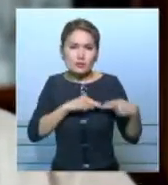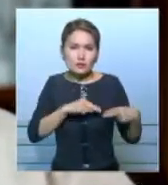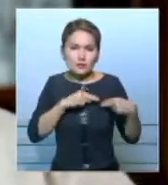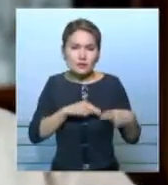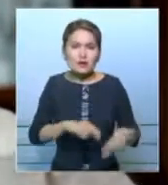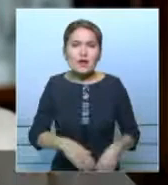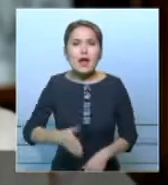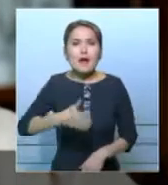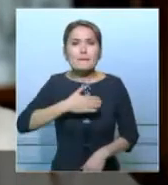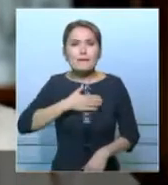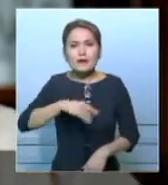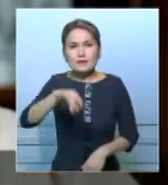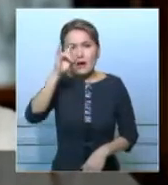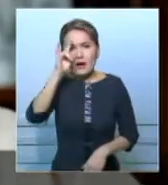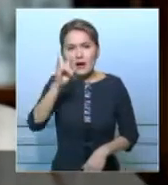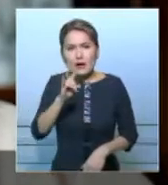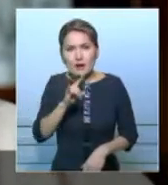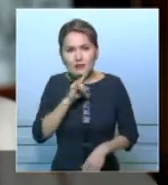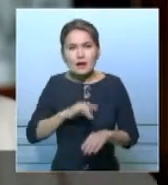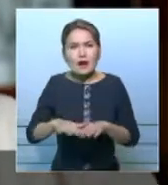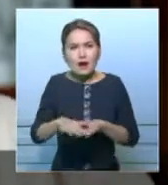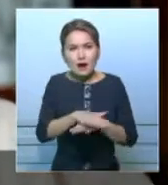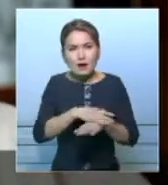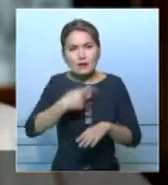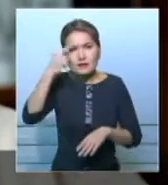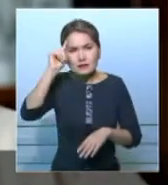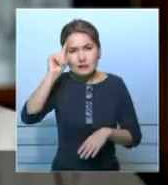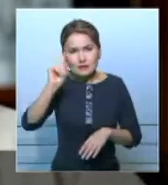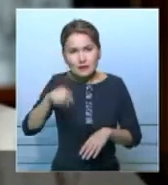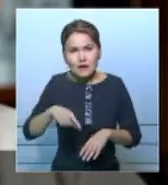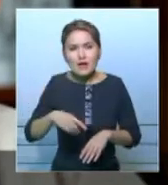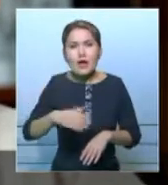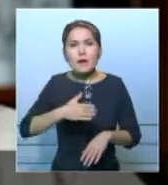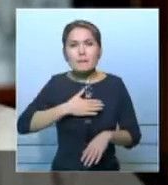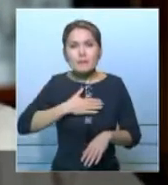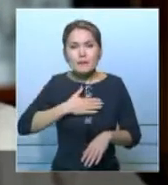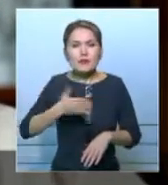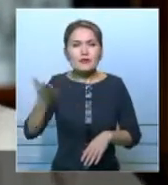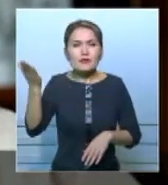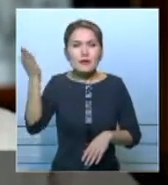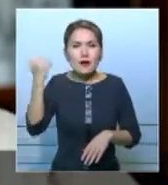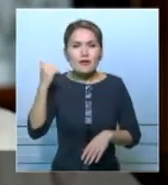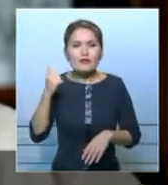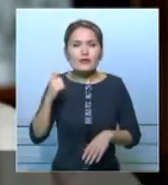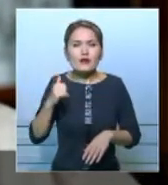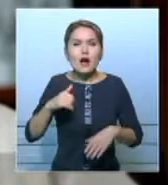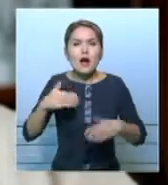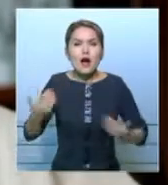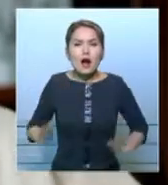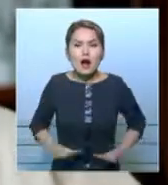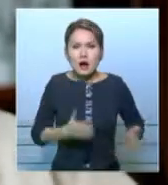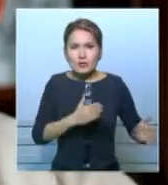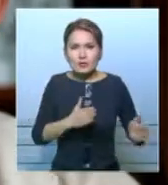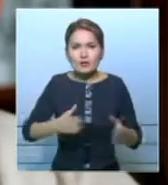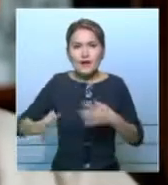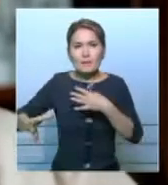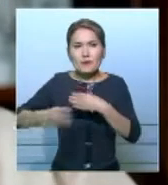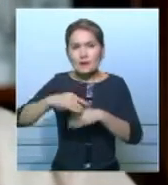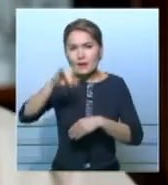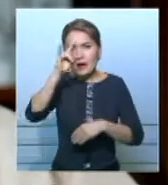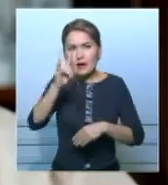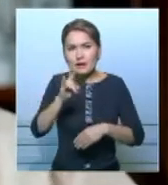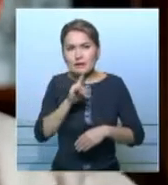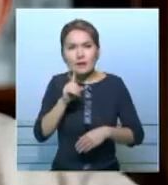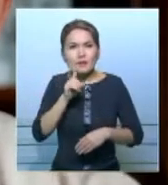қазақтар туралы алғашқы курста жүргенде естідім. Менмен бірге жатақханада Қазақстанда тың игеруге қатысқан жігіттер тұрады. Олардың қазақ халқы